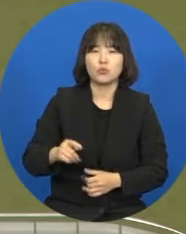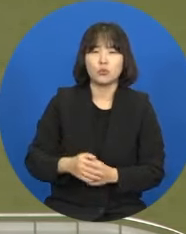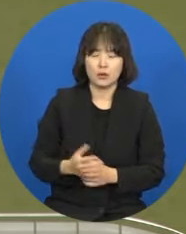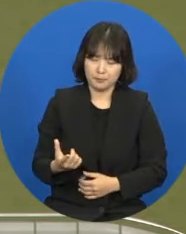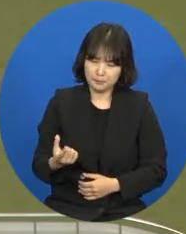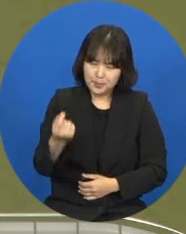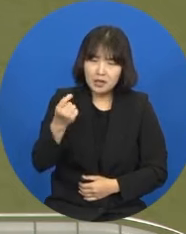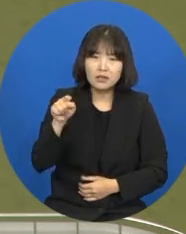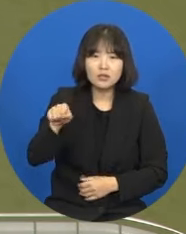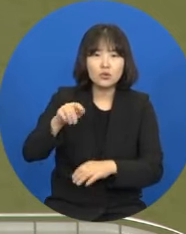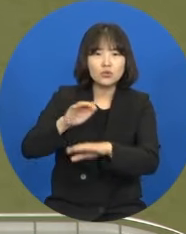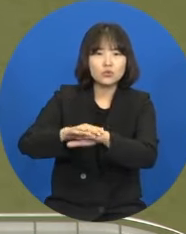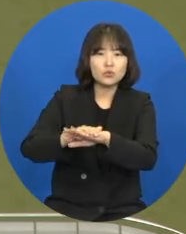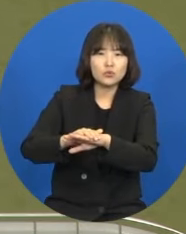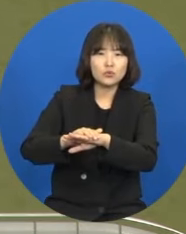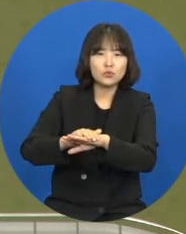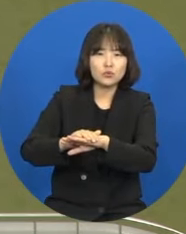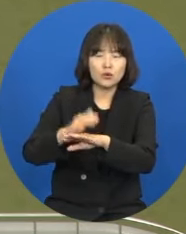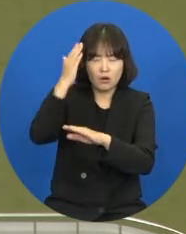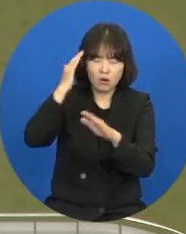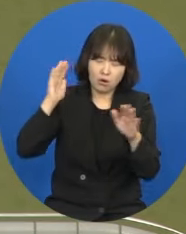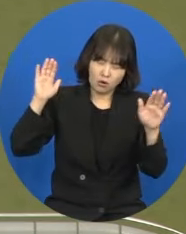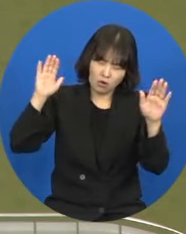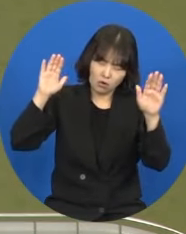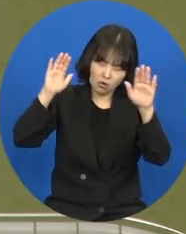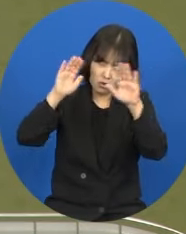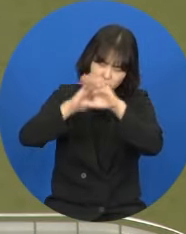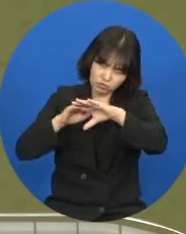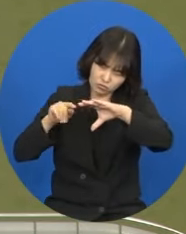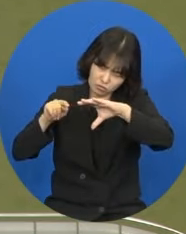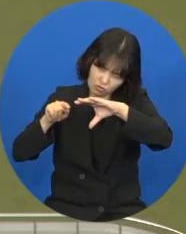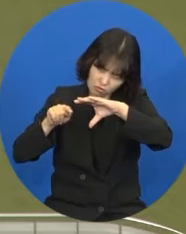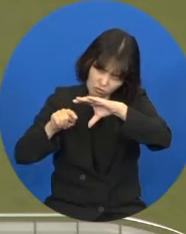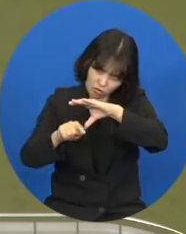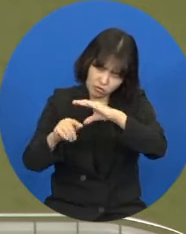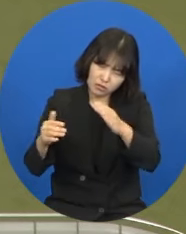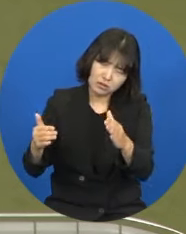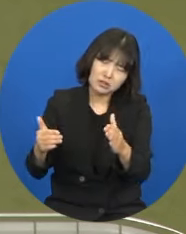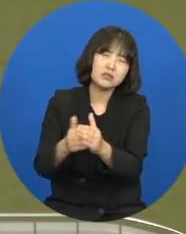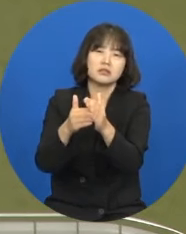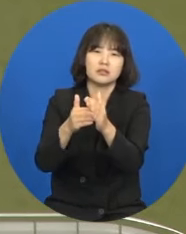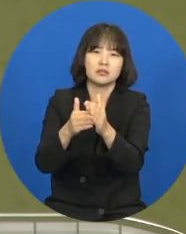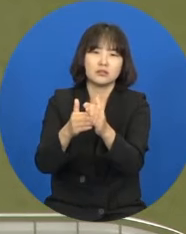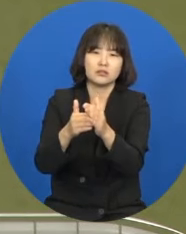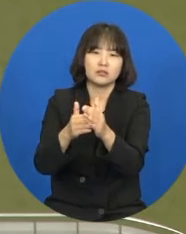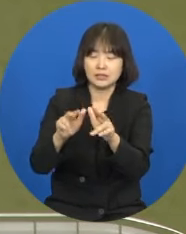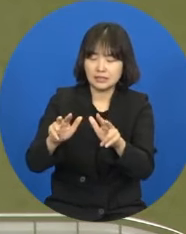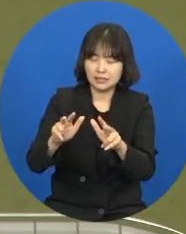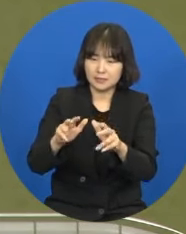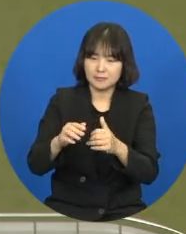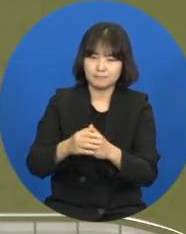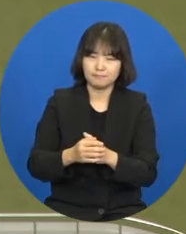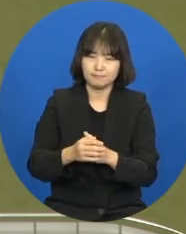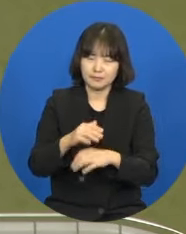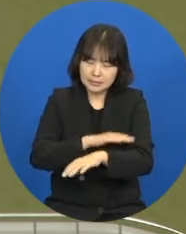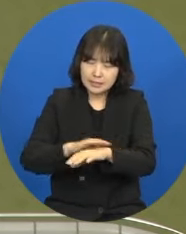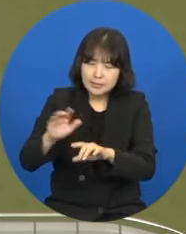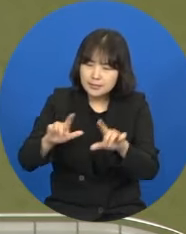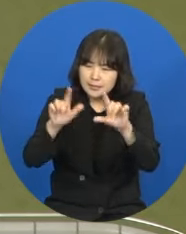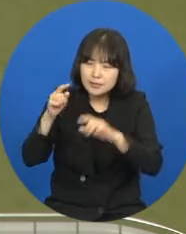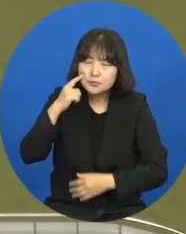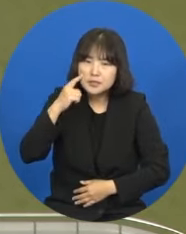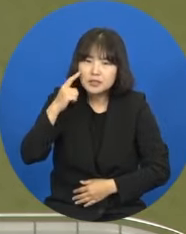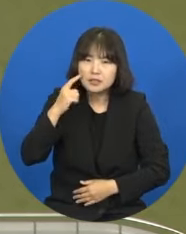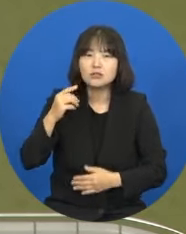너의 손으로이 모든 터 같은 삶을 끝내버리고 이제는 정말 제대로 살자라고 하는